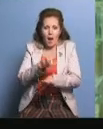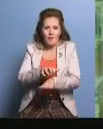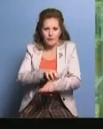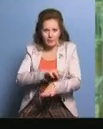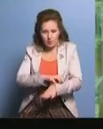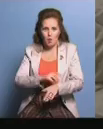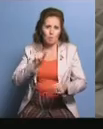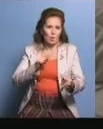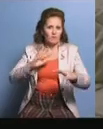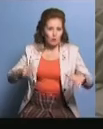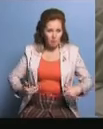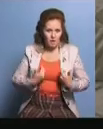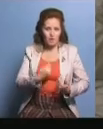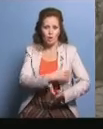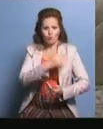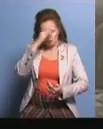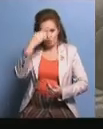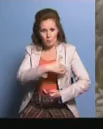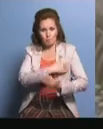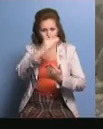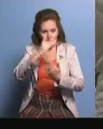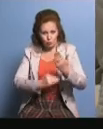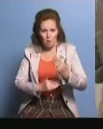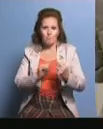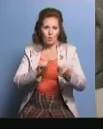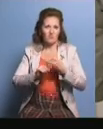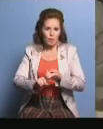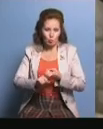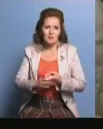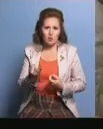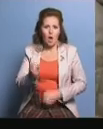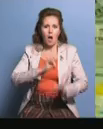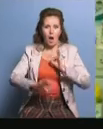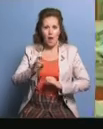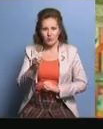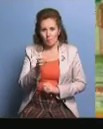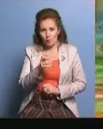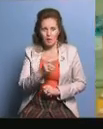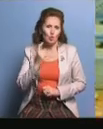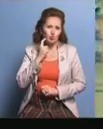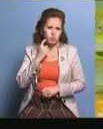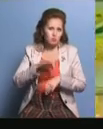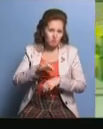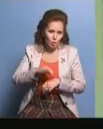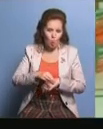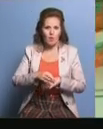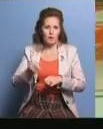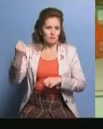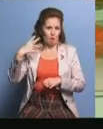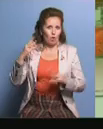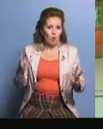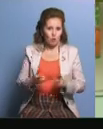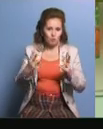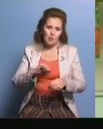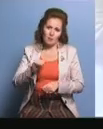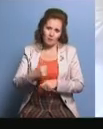противовоспалительные, жаропонижающие средства, противовирусные препараты, антибиотики, таблетки от зубной боли, средства от солнечных ожогов. Но самое главное,